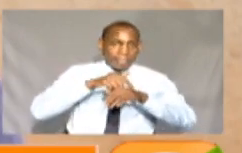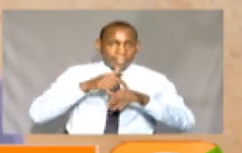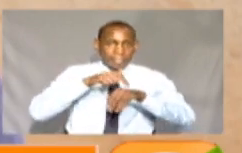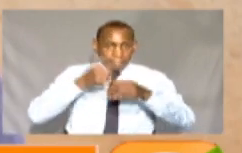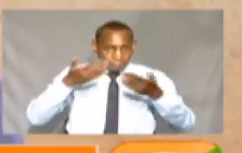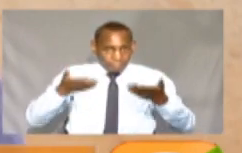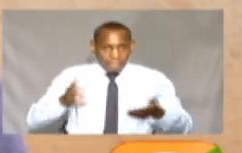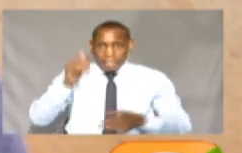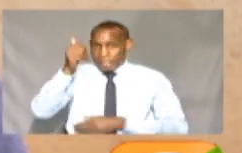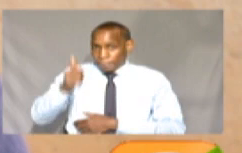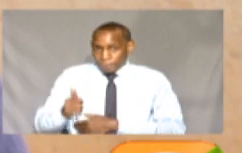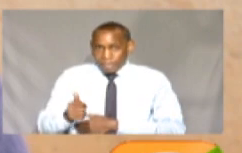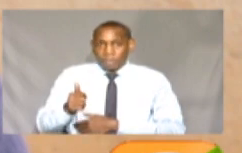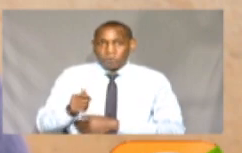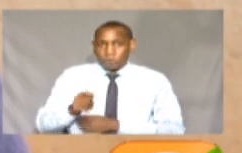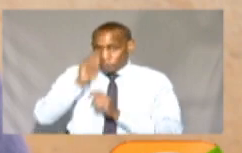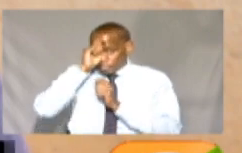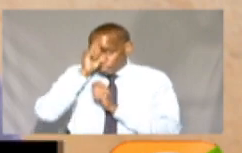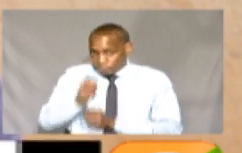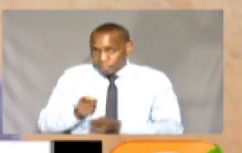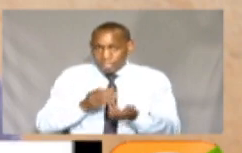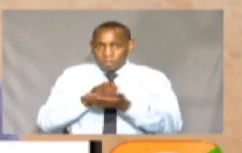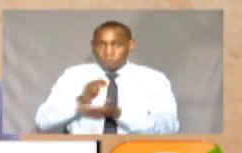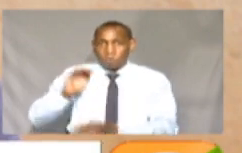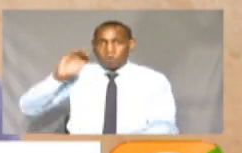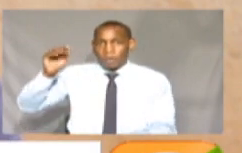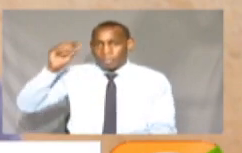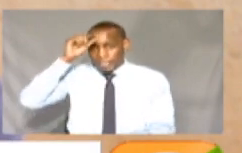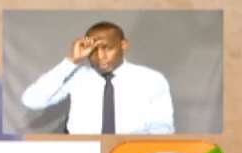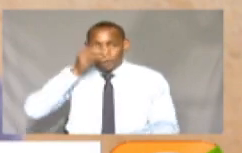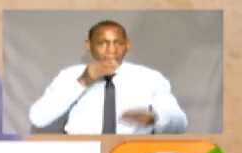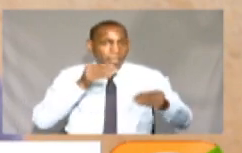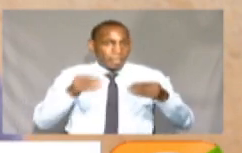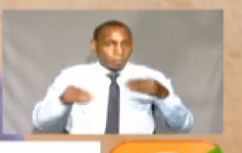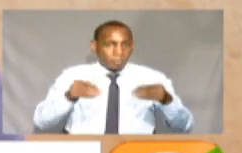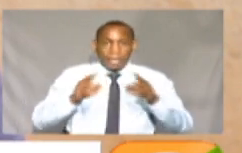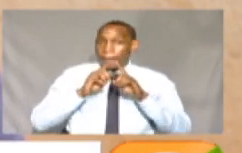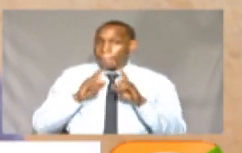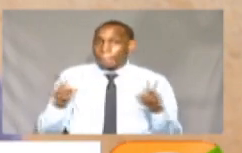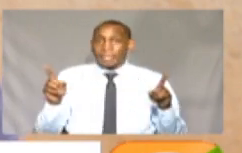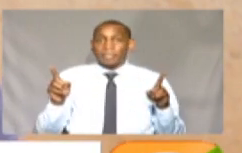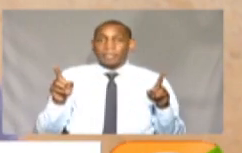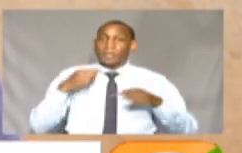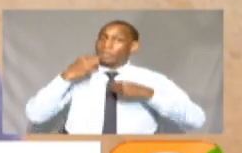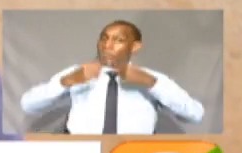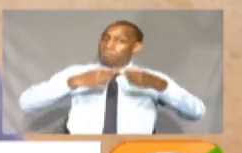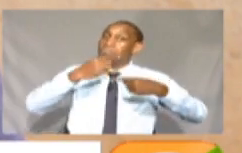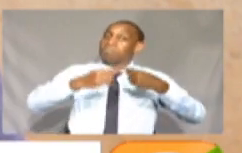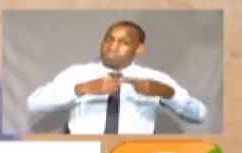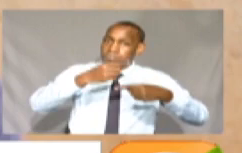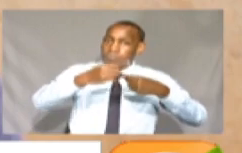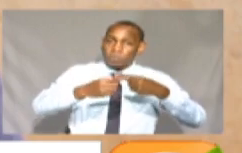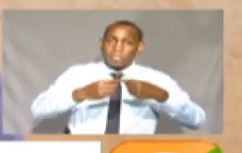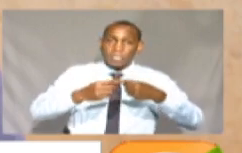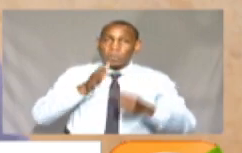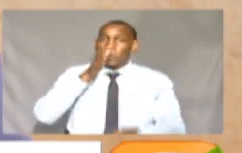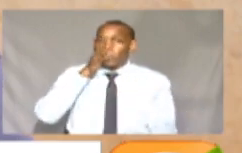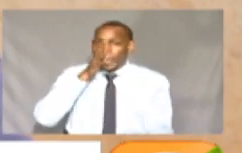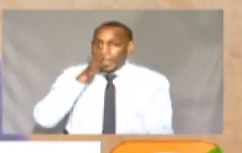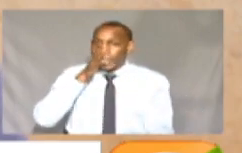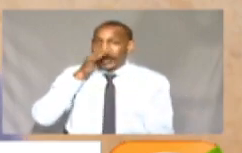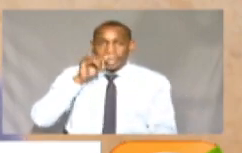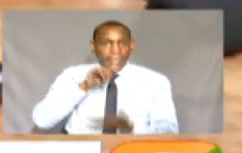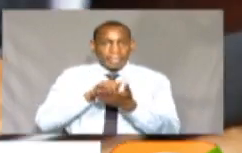hivi haijaweza kuheshimiwa na serikali ya kaunti ya Busia, ila wanaendelea kutoa uongo